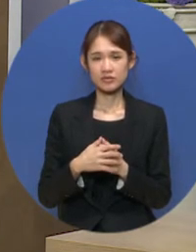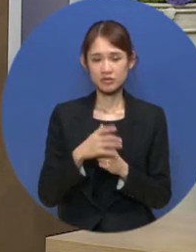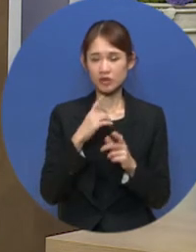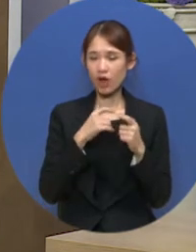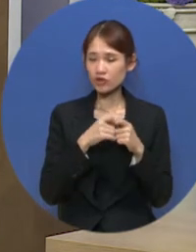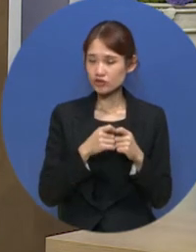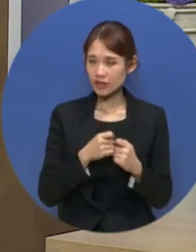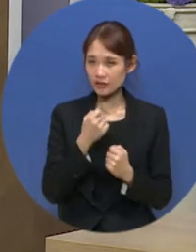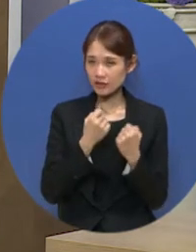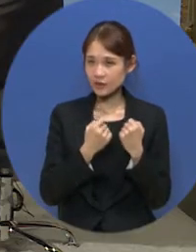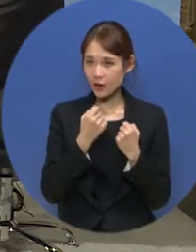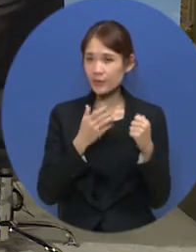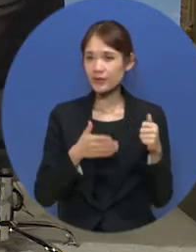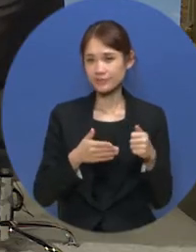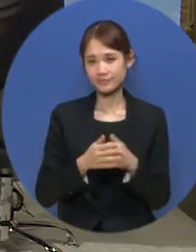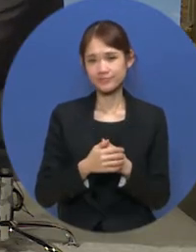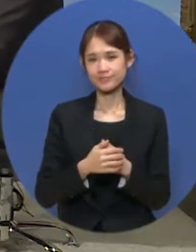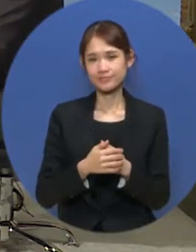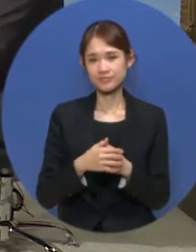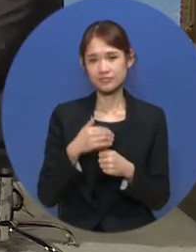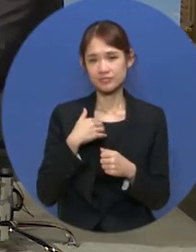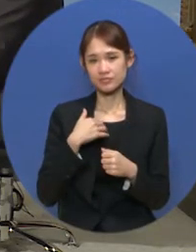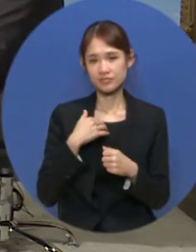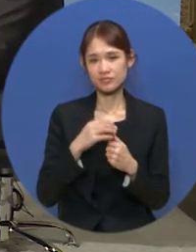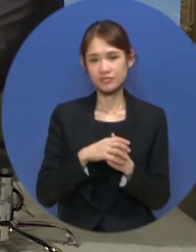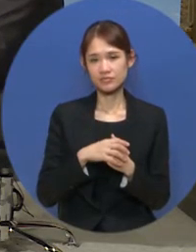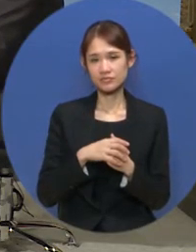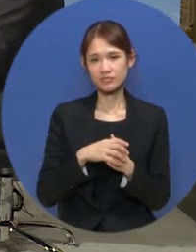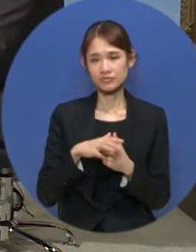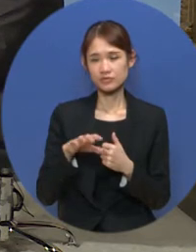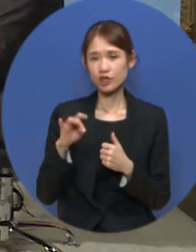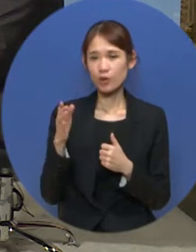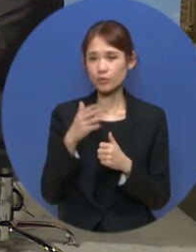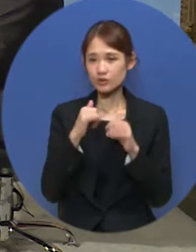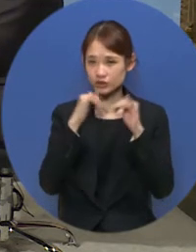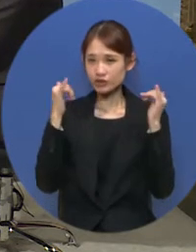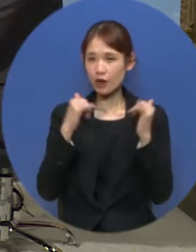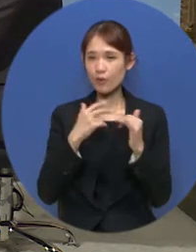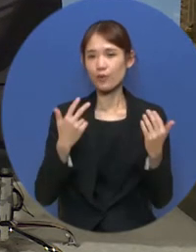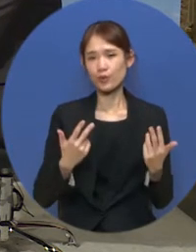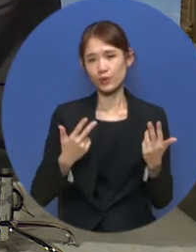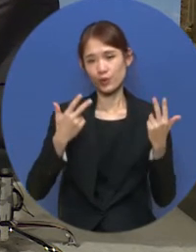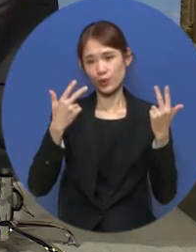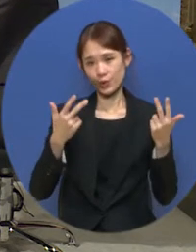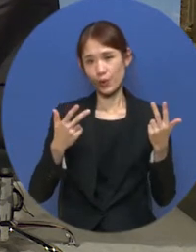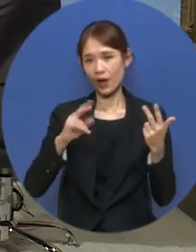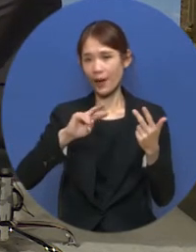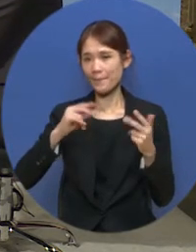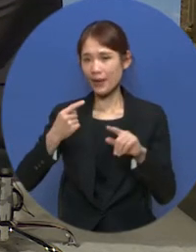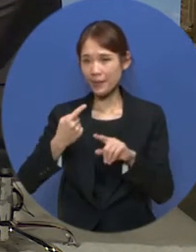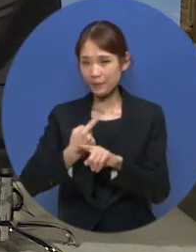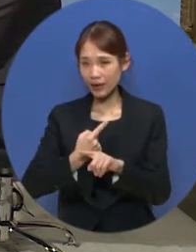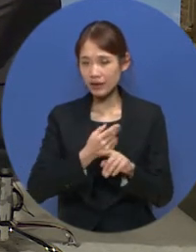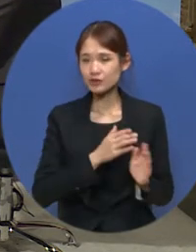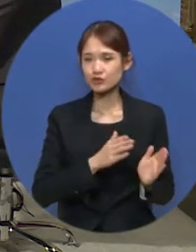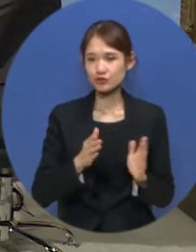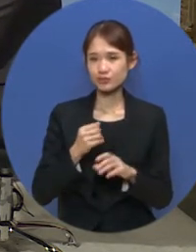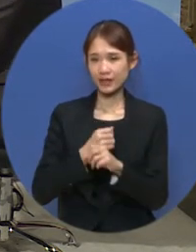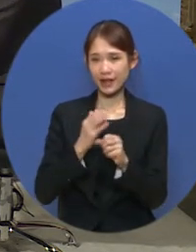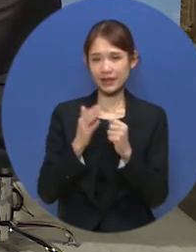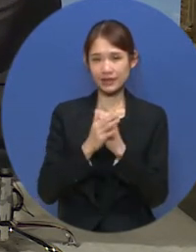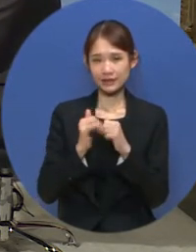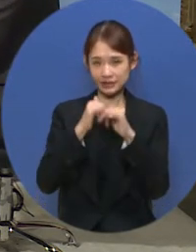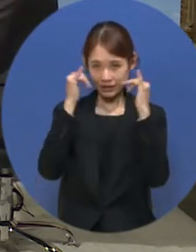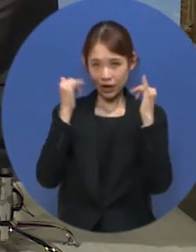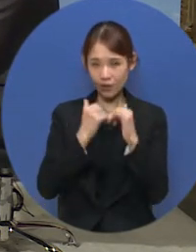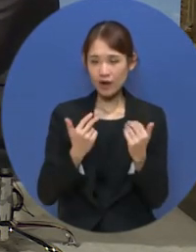구체적인 말씀 부탁드리겠습니다. 네네. 저희가 이제 그 처음부터 이거를 사회공헌의 일환으로 준비를 했기 때문에 네네.